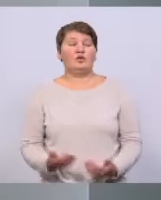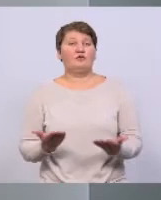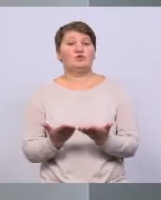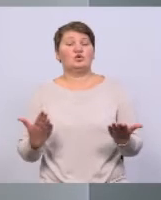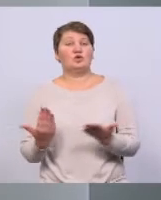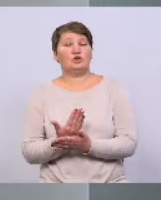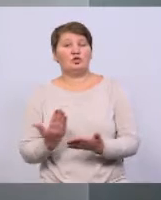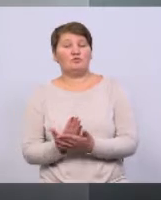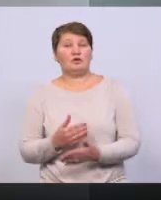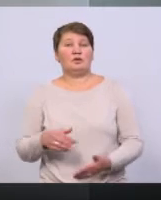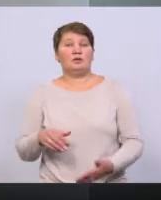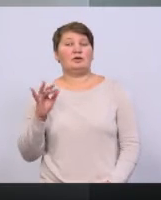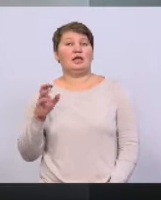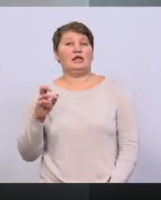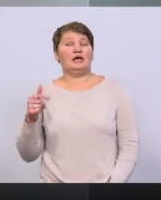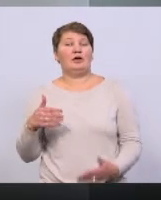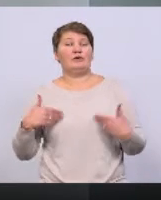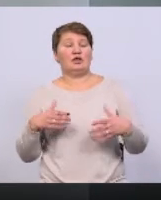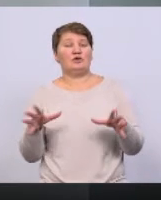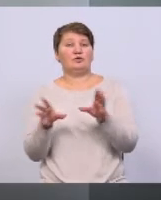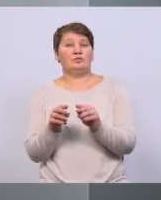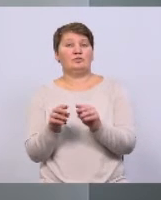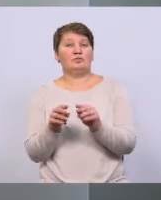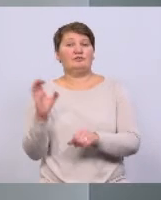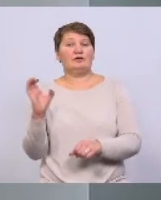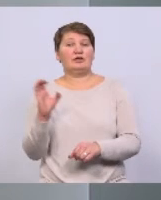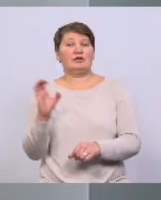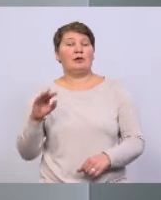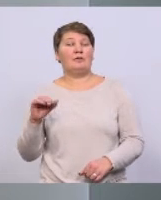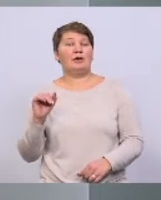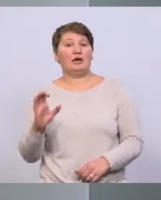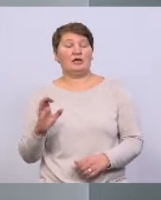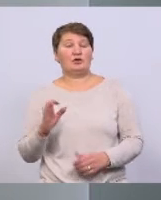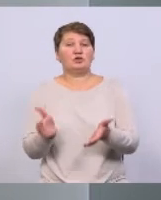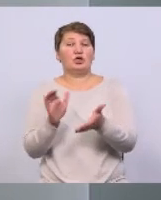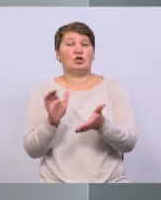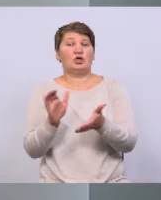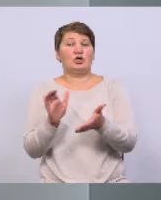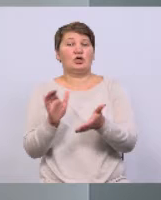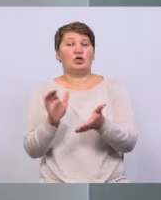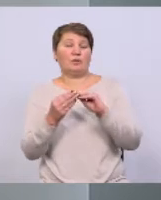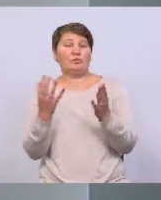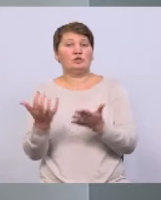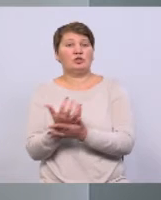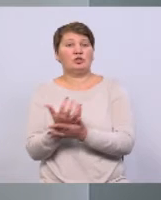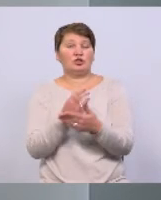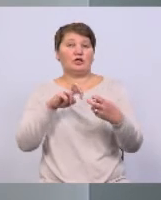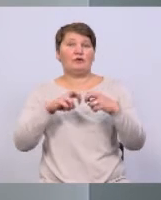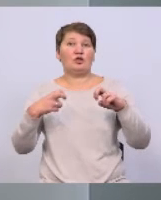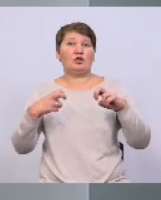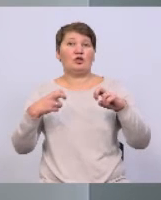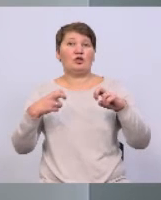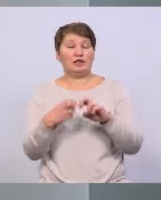Студії новин Мар'яна Басалига, вітаю. Зі мною в парі працює Світлана Магас. Ознайомитись з проблемами та досягненнями